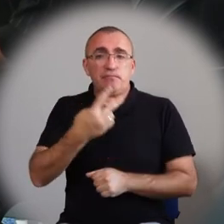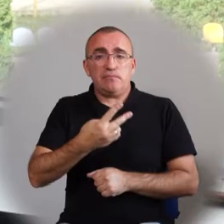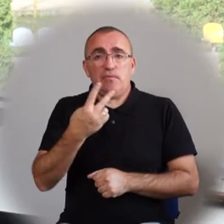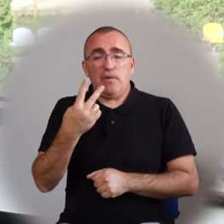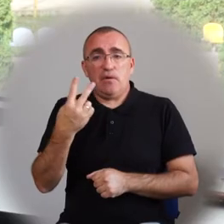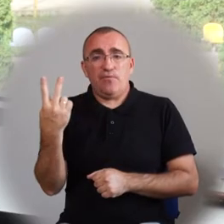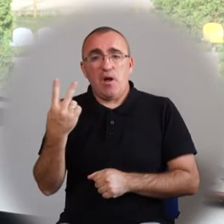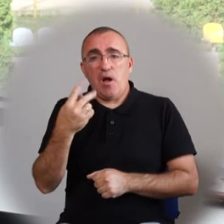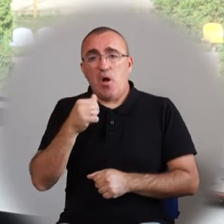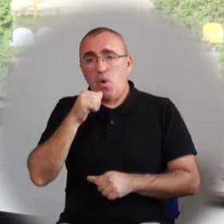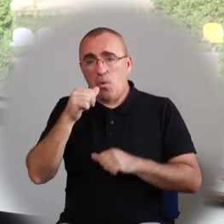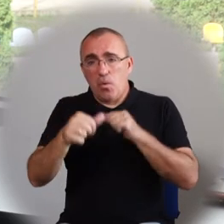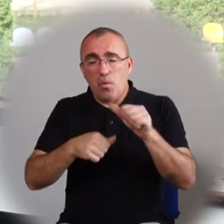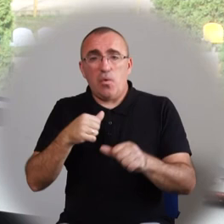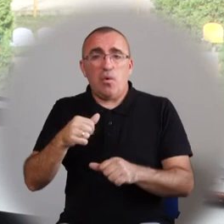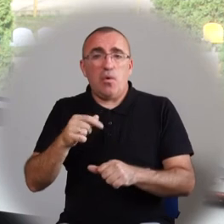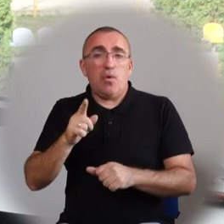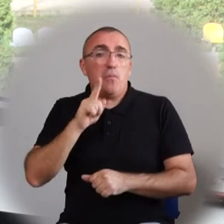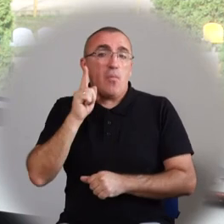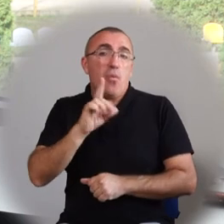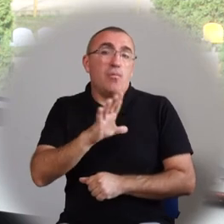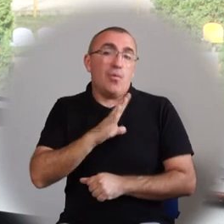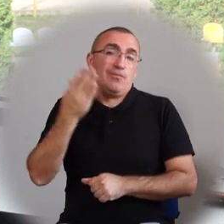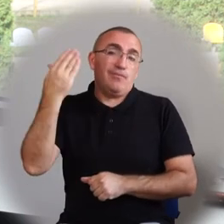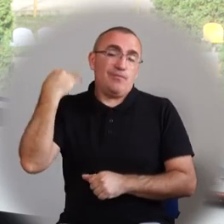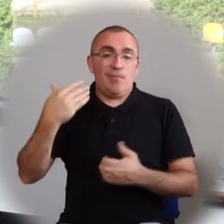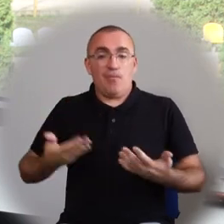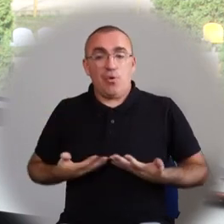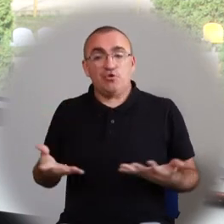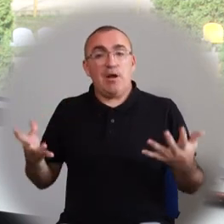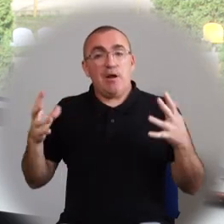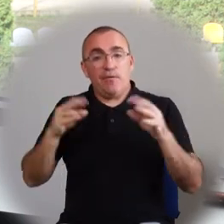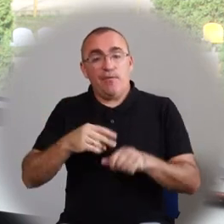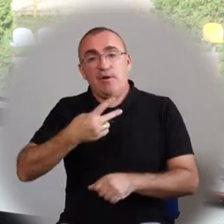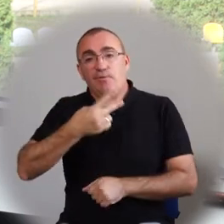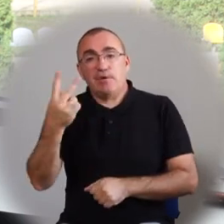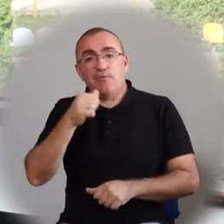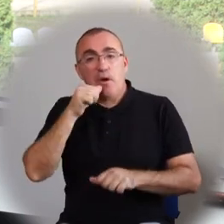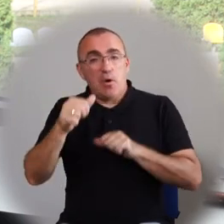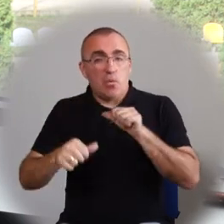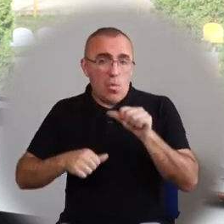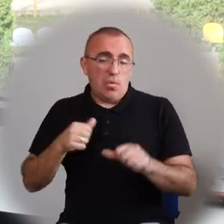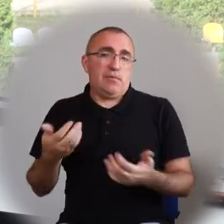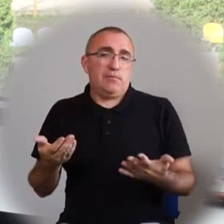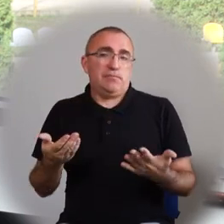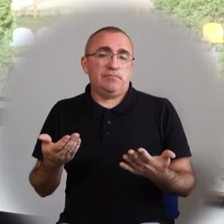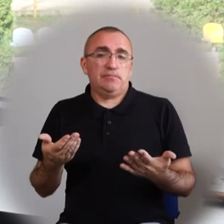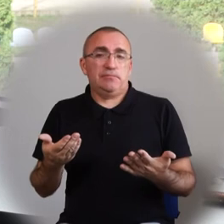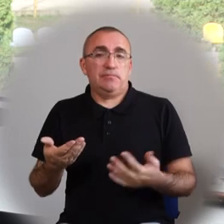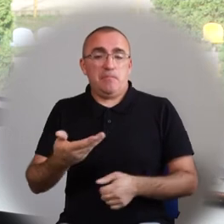2020-й, 22 роки, молодшими були тоді, прожили разом ці 22